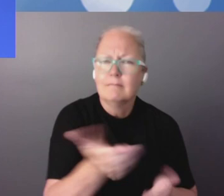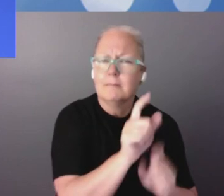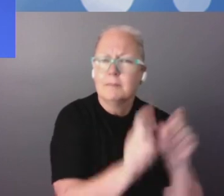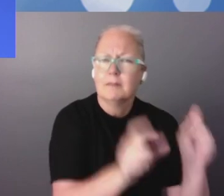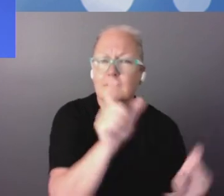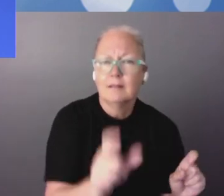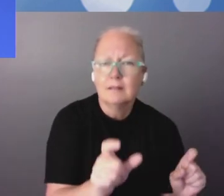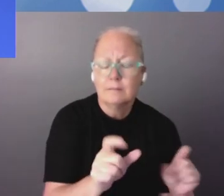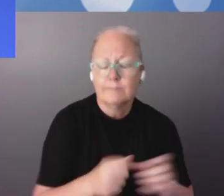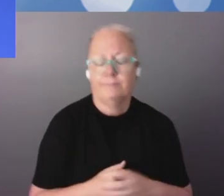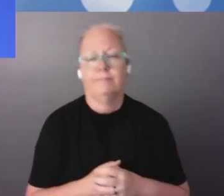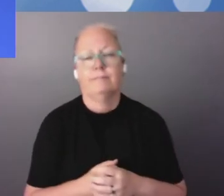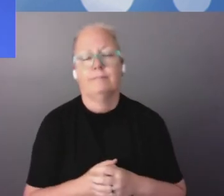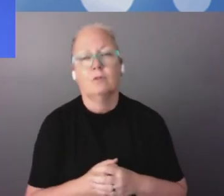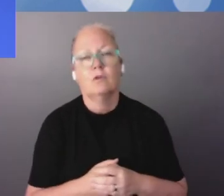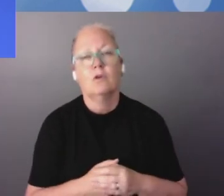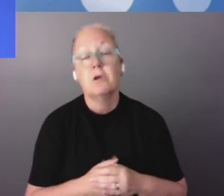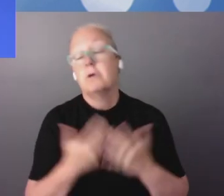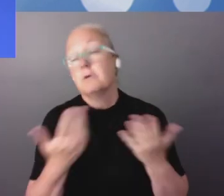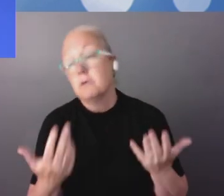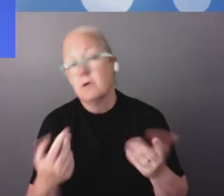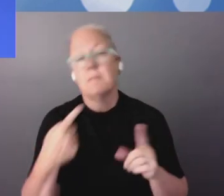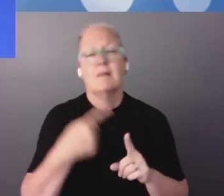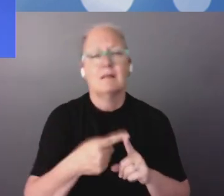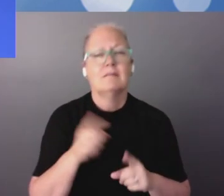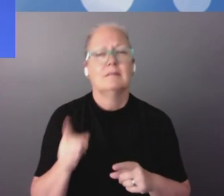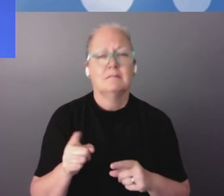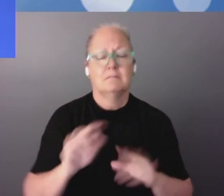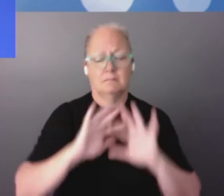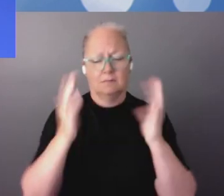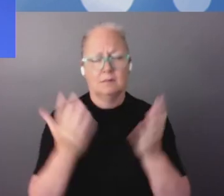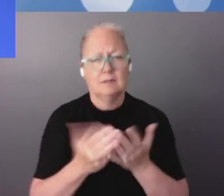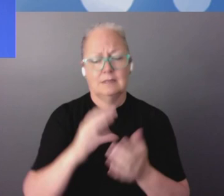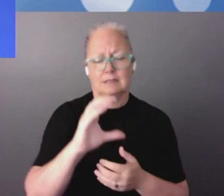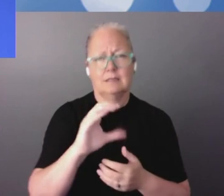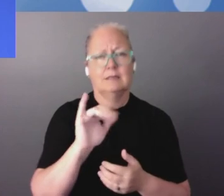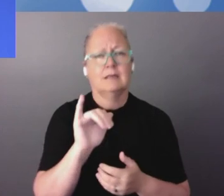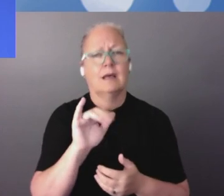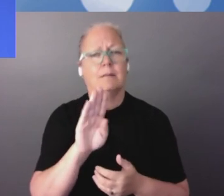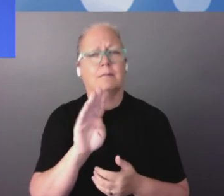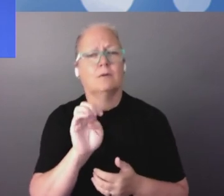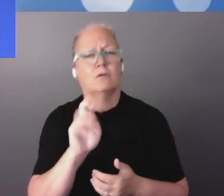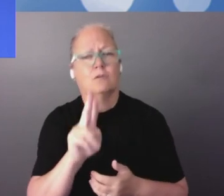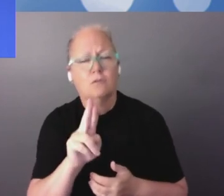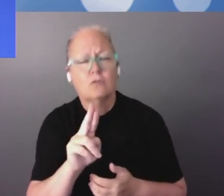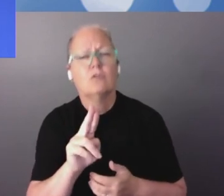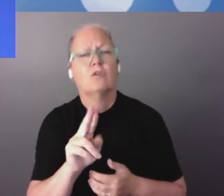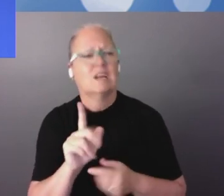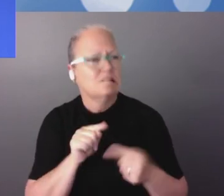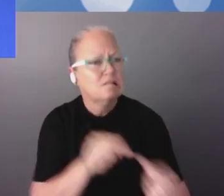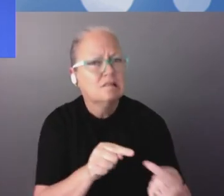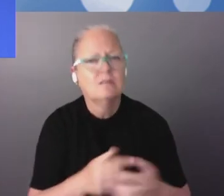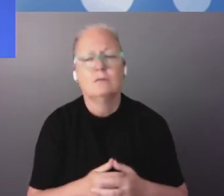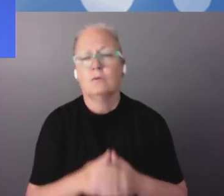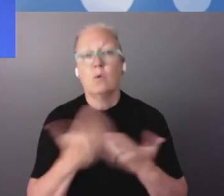атаки, растущие атаки со стороны разных государств, где интернет используется в качестве